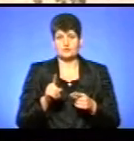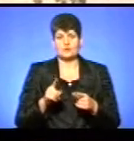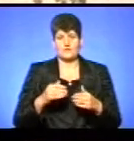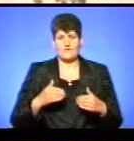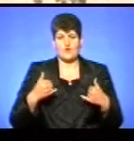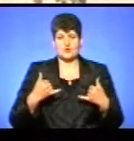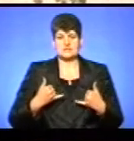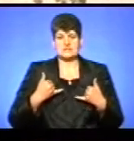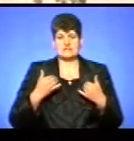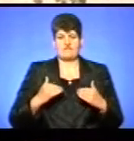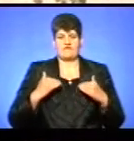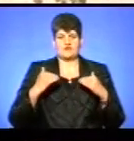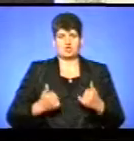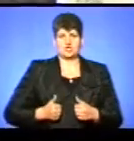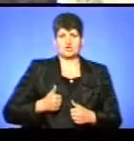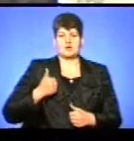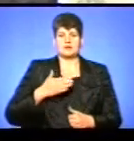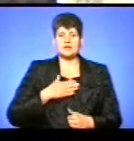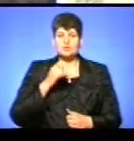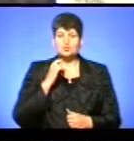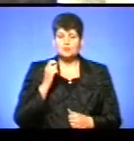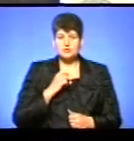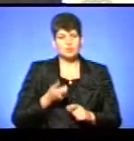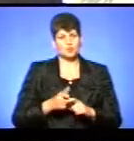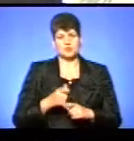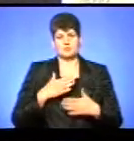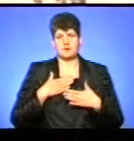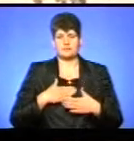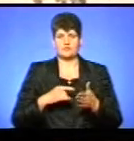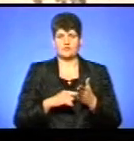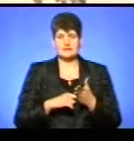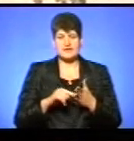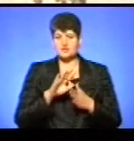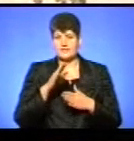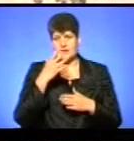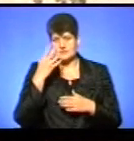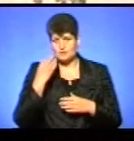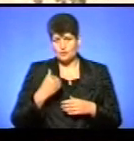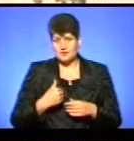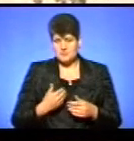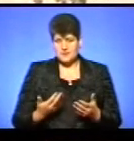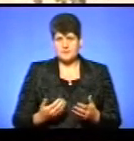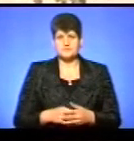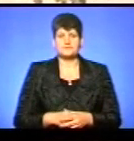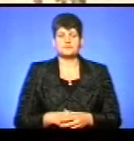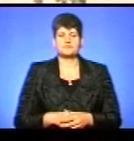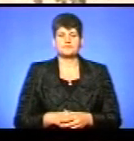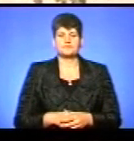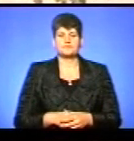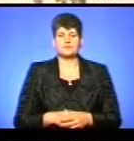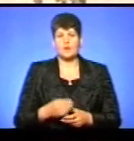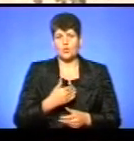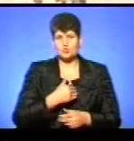возвишає нашу Україну. Дуже приємно, що відзначили, не забули мене, скажімо так. І